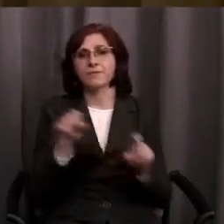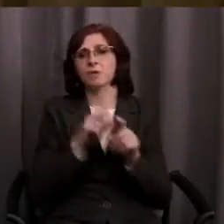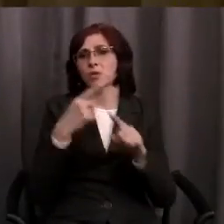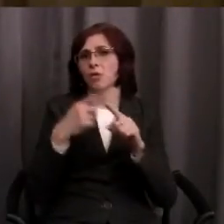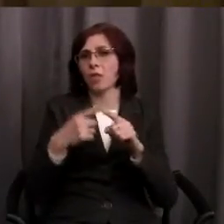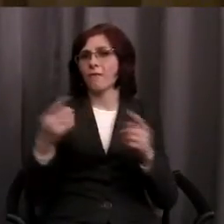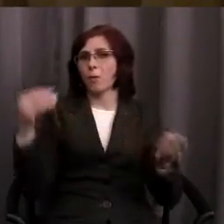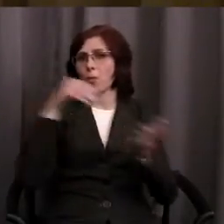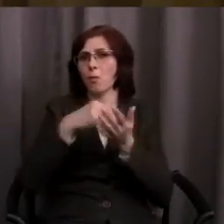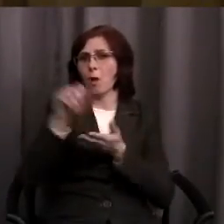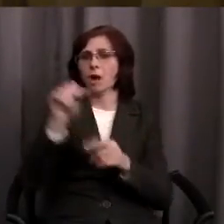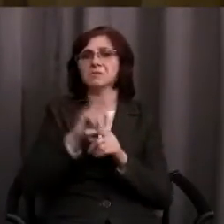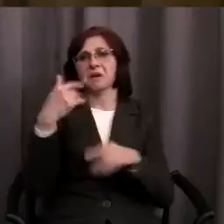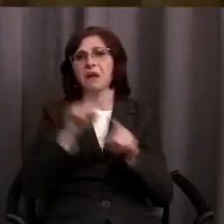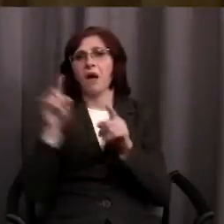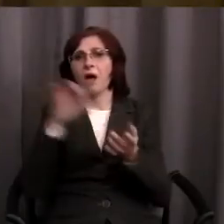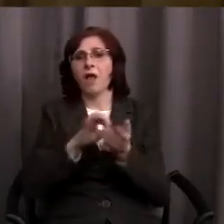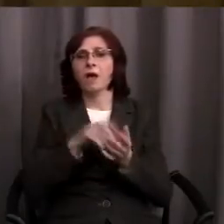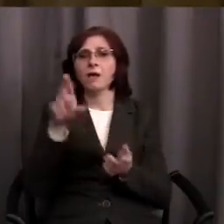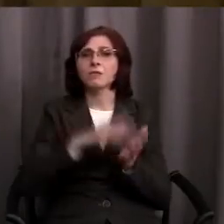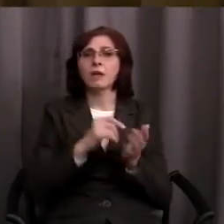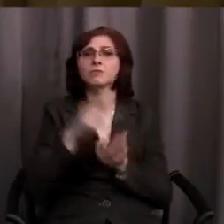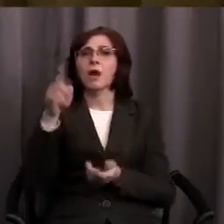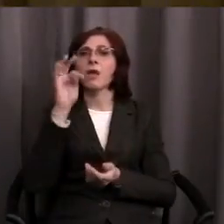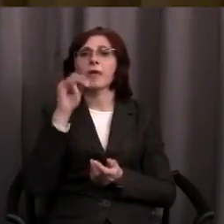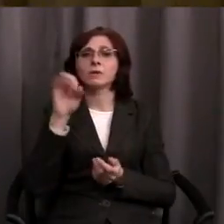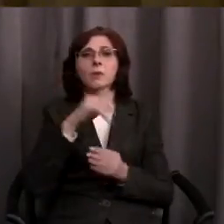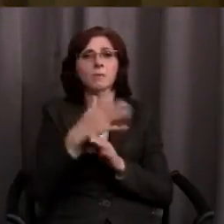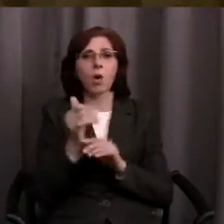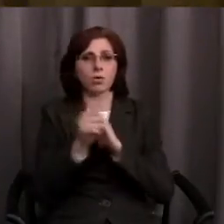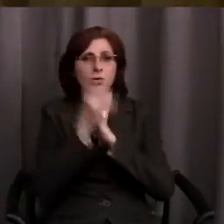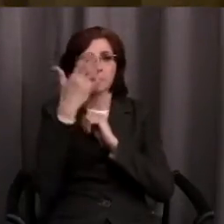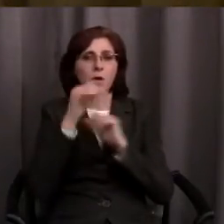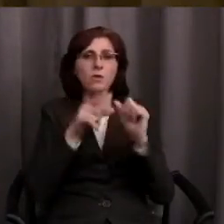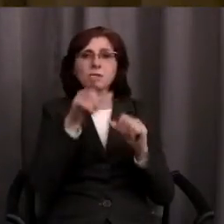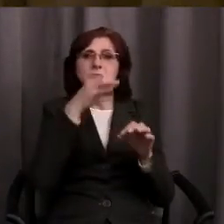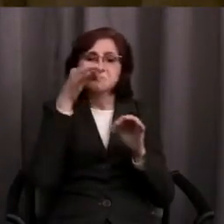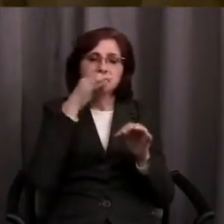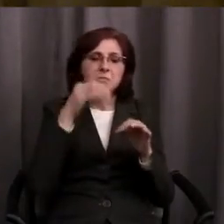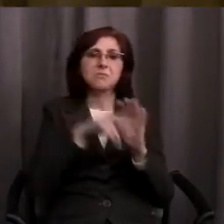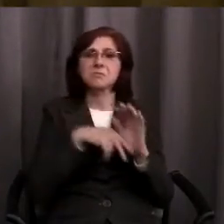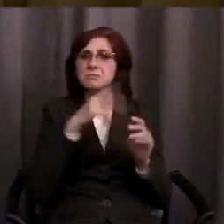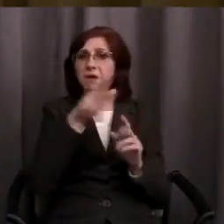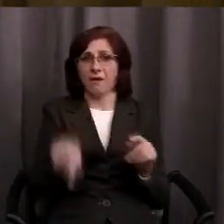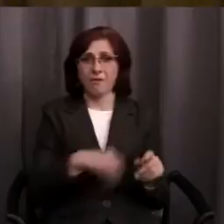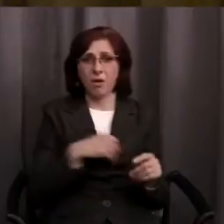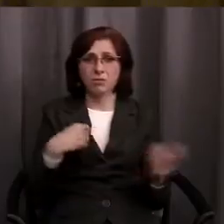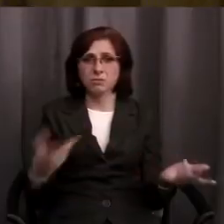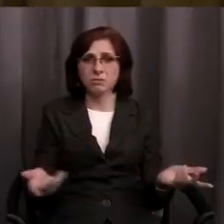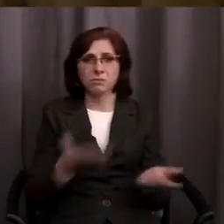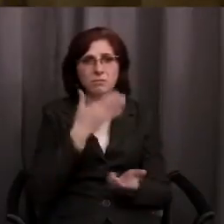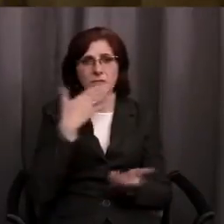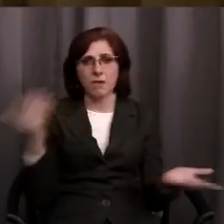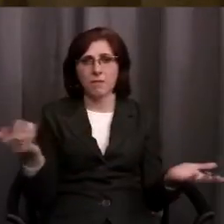Dodatkowo płaci się jakieś sumy lekarzom za to, że oni te testy osobom po 65 roku życia przeprowadzają. W Polsce taka sytuacja